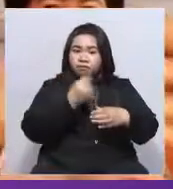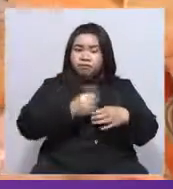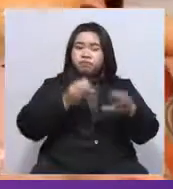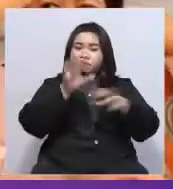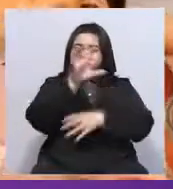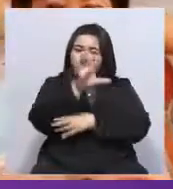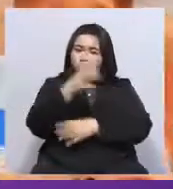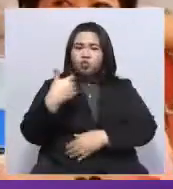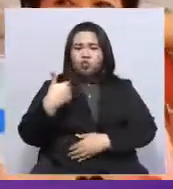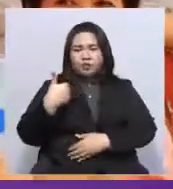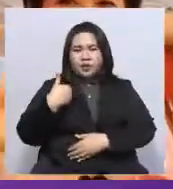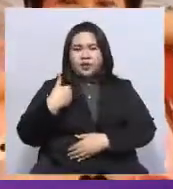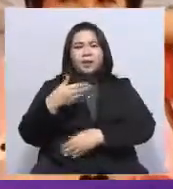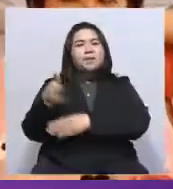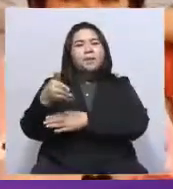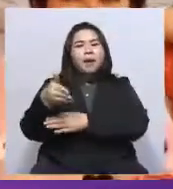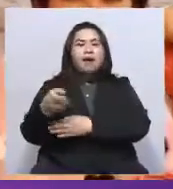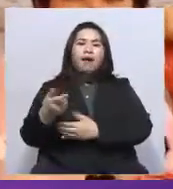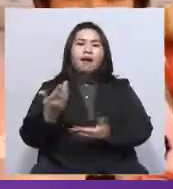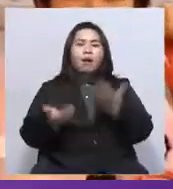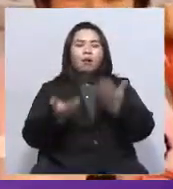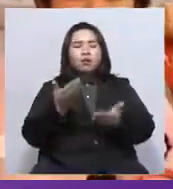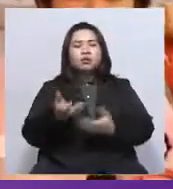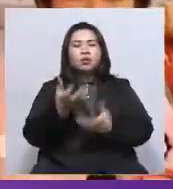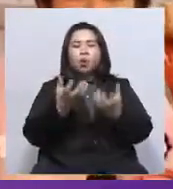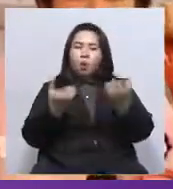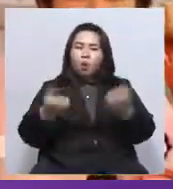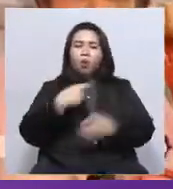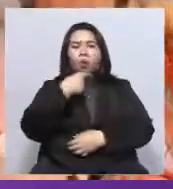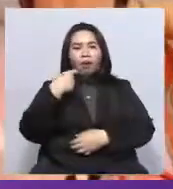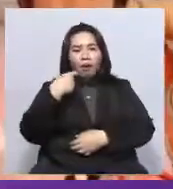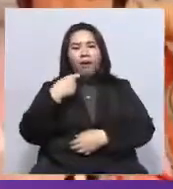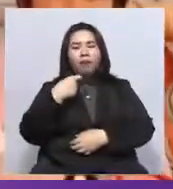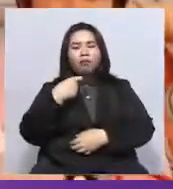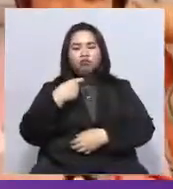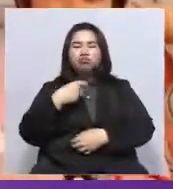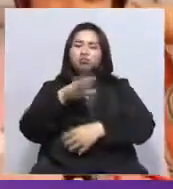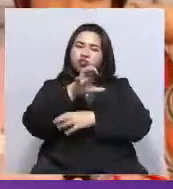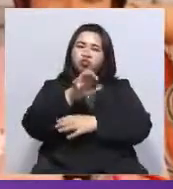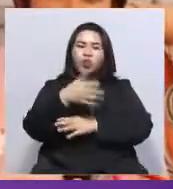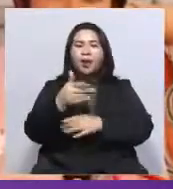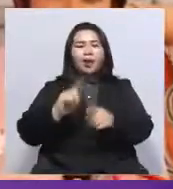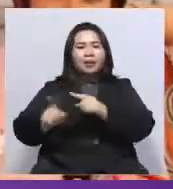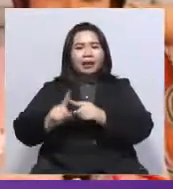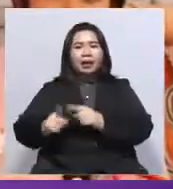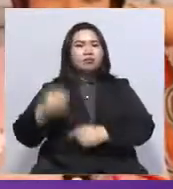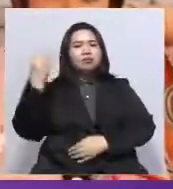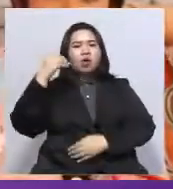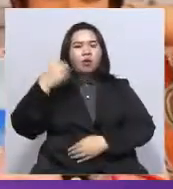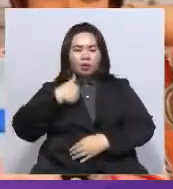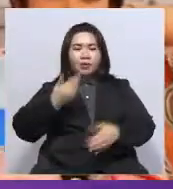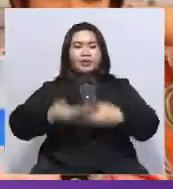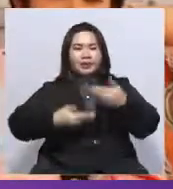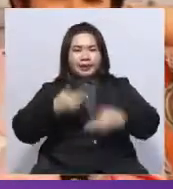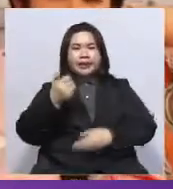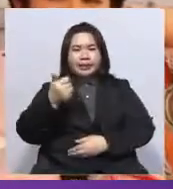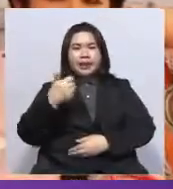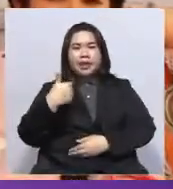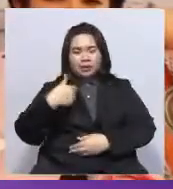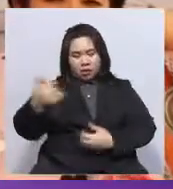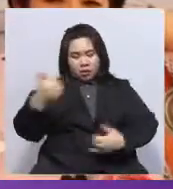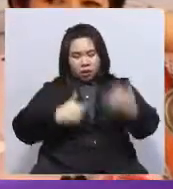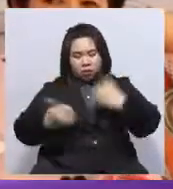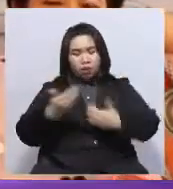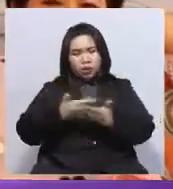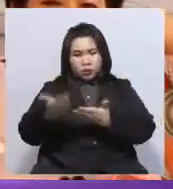บค่ะแล้วก็เป็นพวกปลาอาหารทะเลแปรรูปต่างๆอะค่ะก็เคยมาขายอยู่ประจำก็ขายดีนะคะที่นี่มีลูกค้าประจ